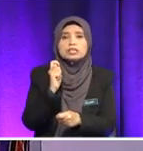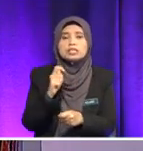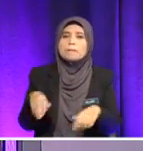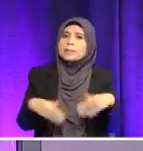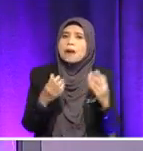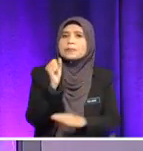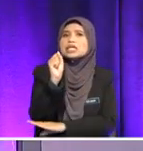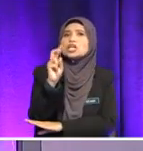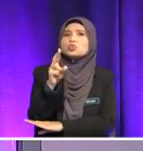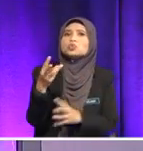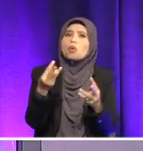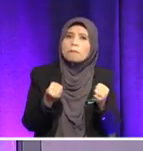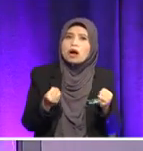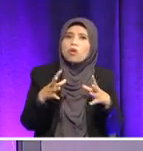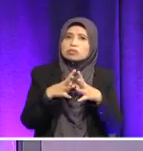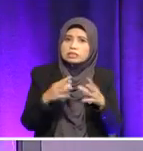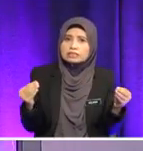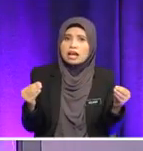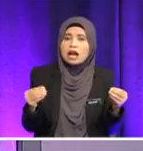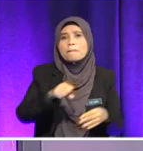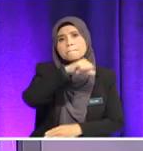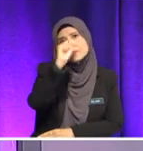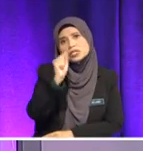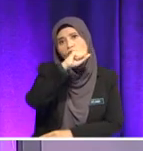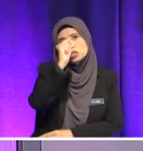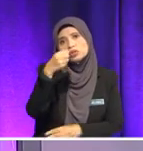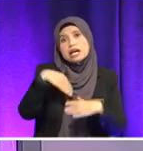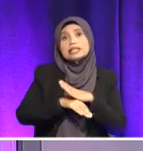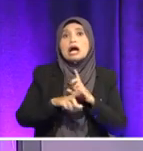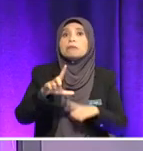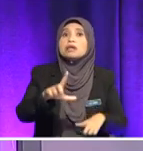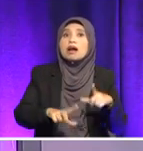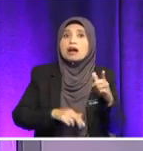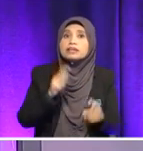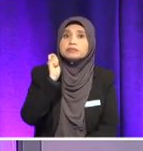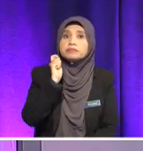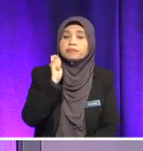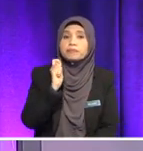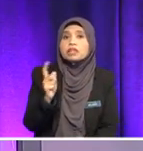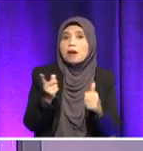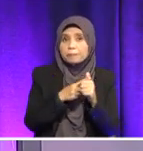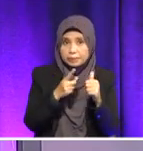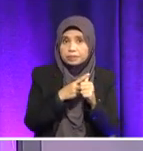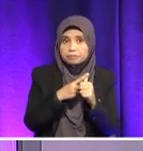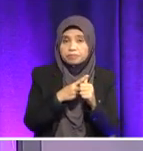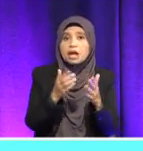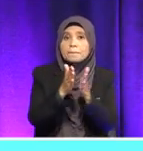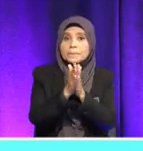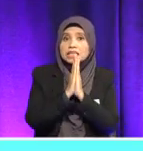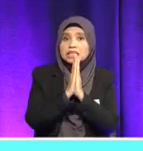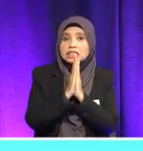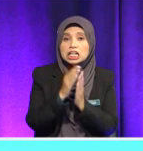menyelesaikan persoalan-persoalannya ditimbulkan adalah langkah-langkah tadi jadi Yang pertama apa yang mereka buat meminta